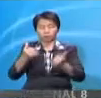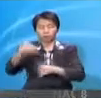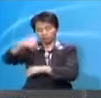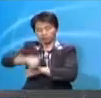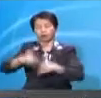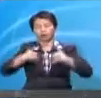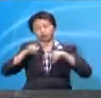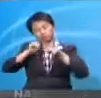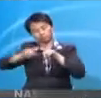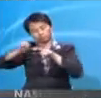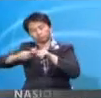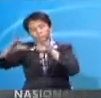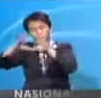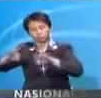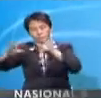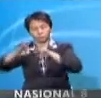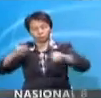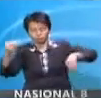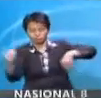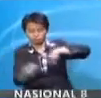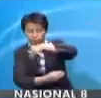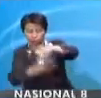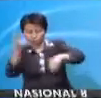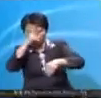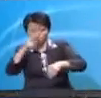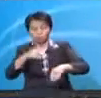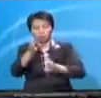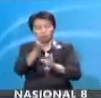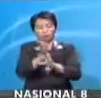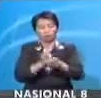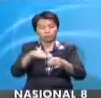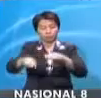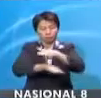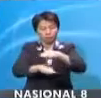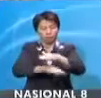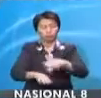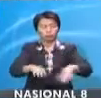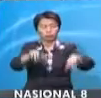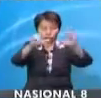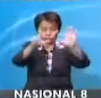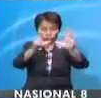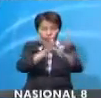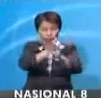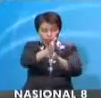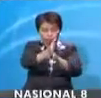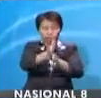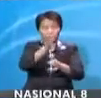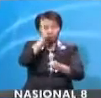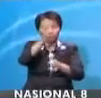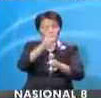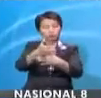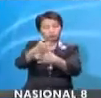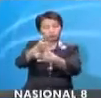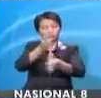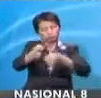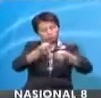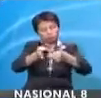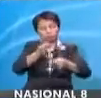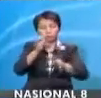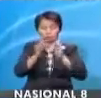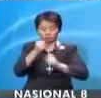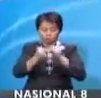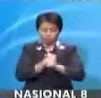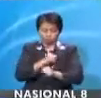cerita kejayaan program transformasi kerajaan di bawah 7 bidang keberhasilan utama negara NKRA akan dikongsikan. Jika pada